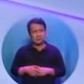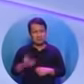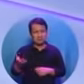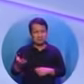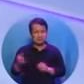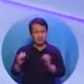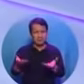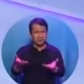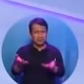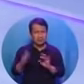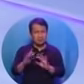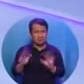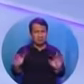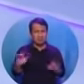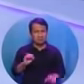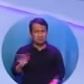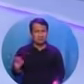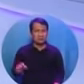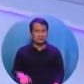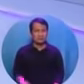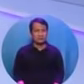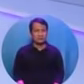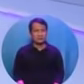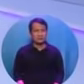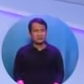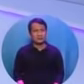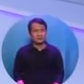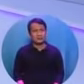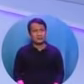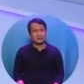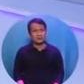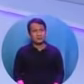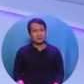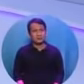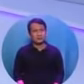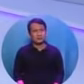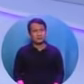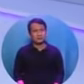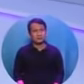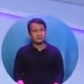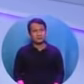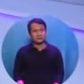Wala? Wala. Baka ano to?